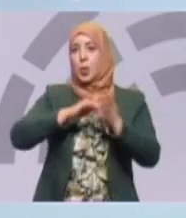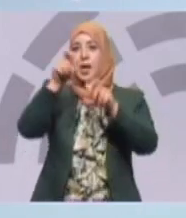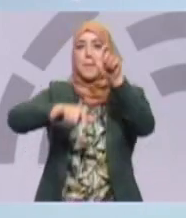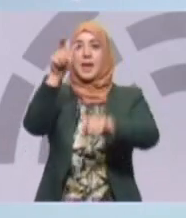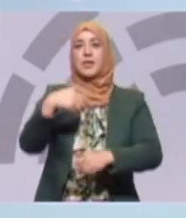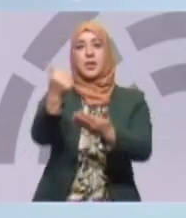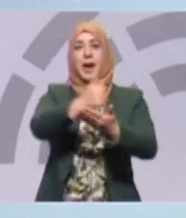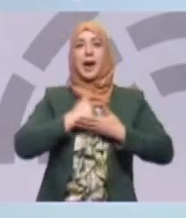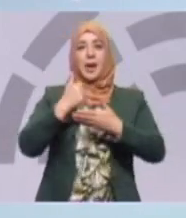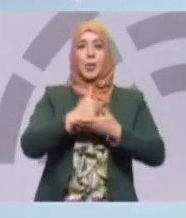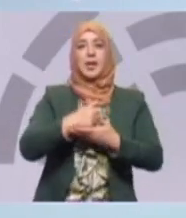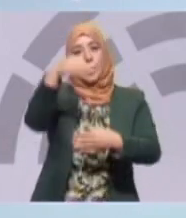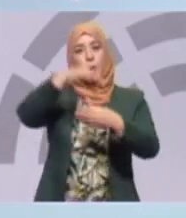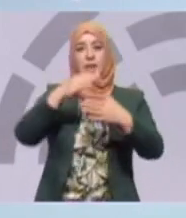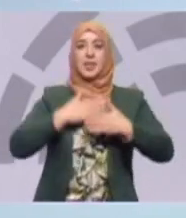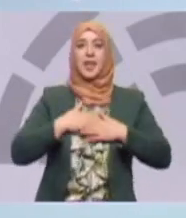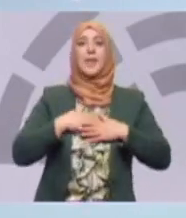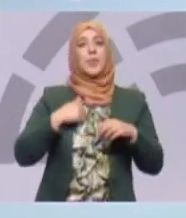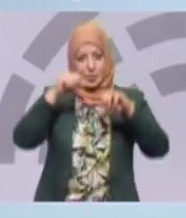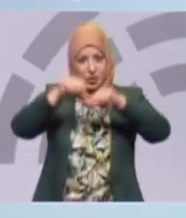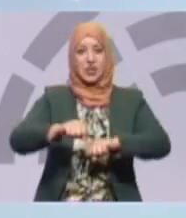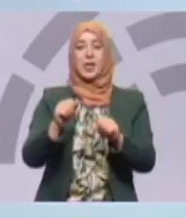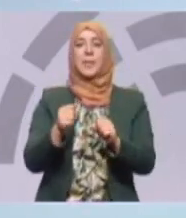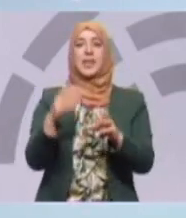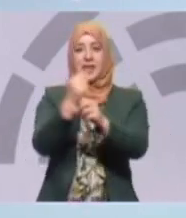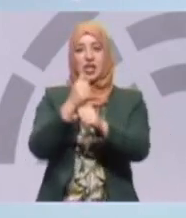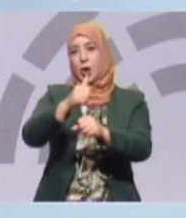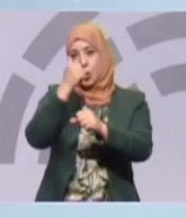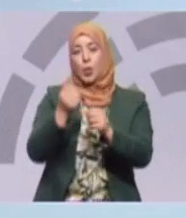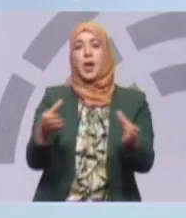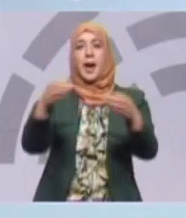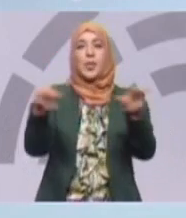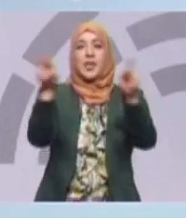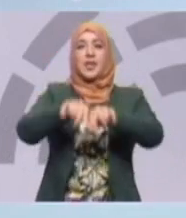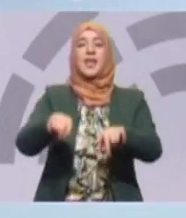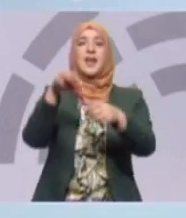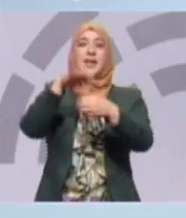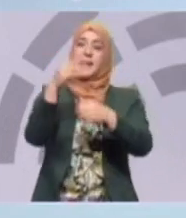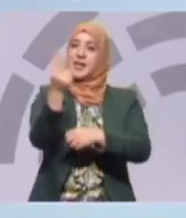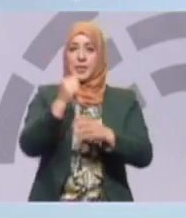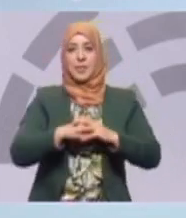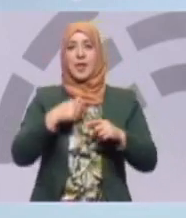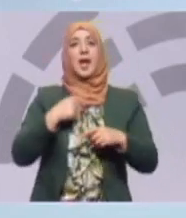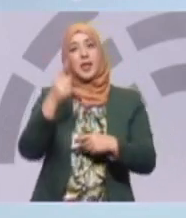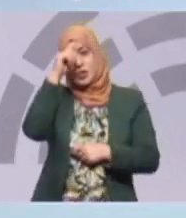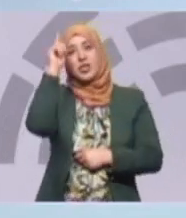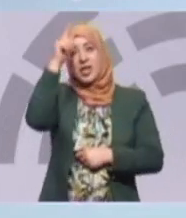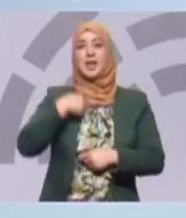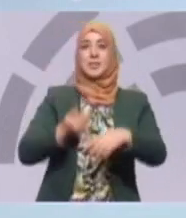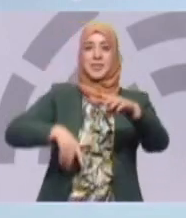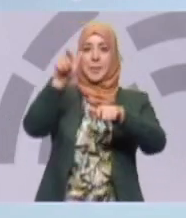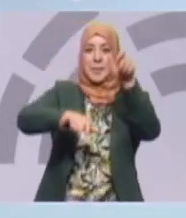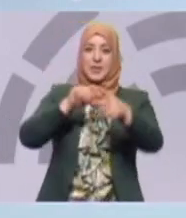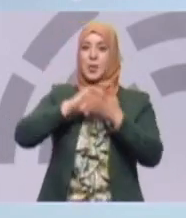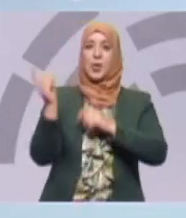في شخص متواضع ومكانني من المرور الى الدور الثاني من الانتخابات التشريعيه في تمثيل ابناء